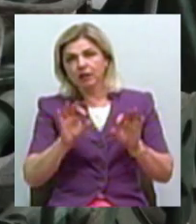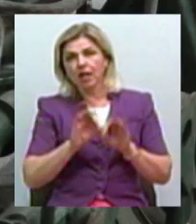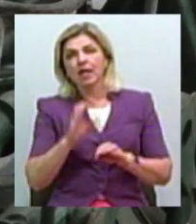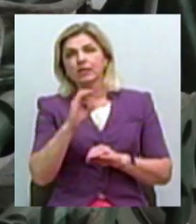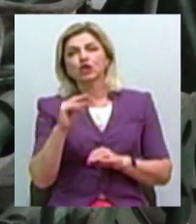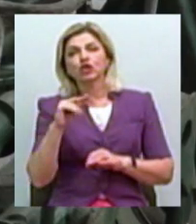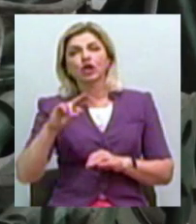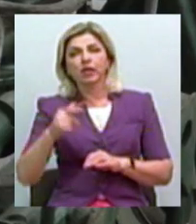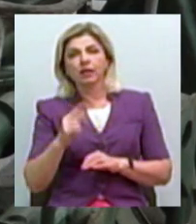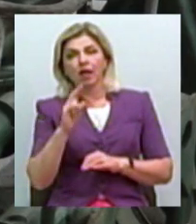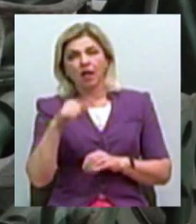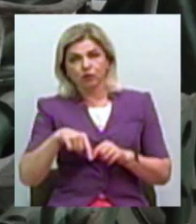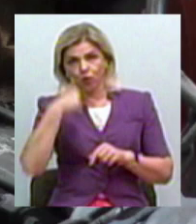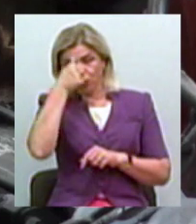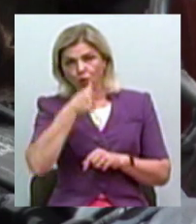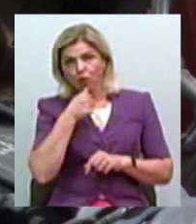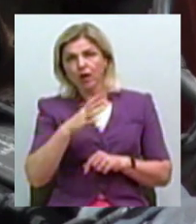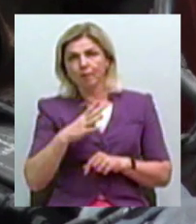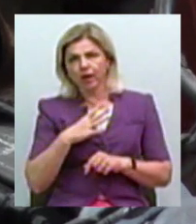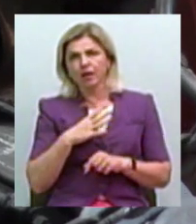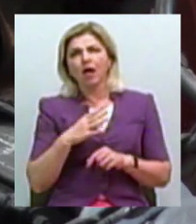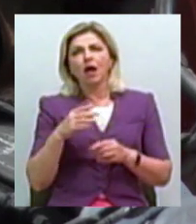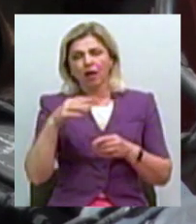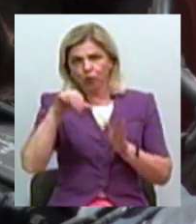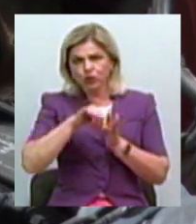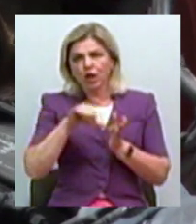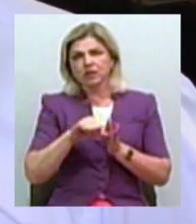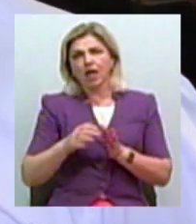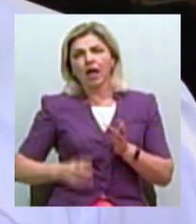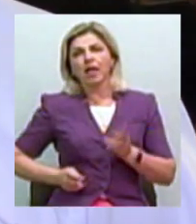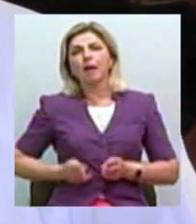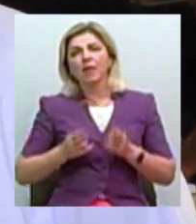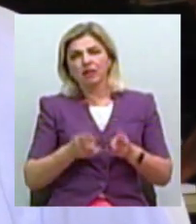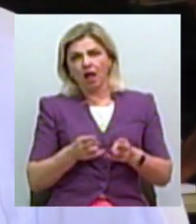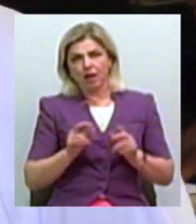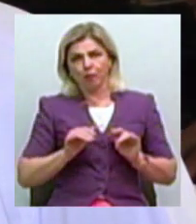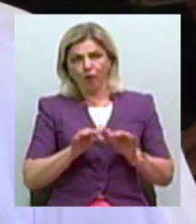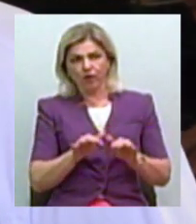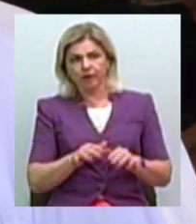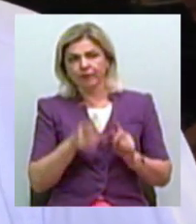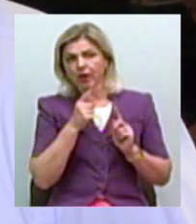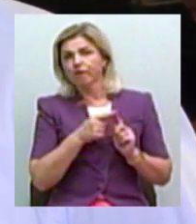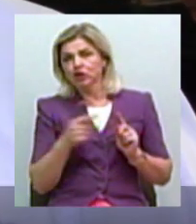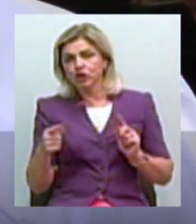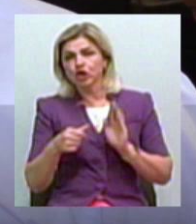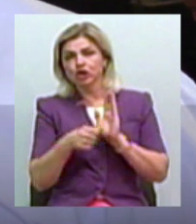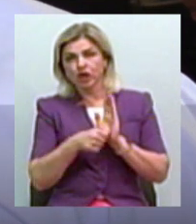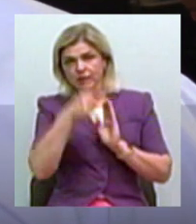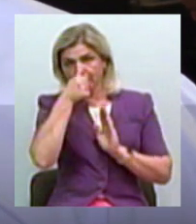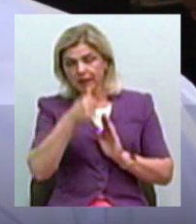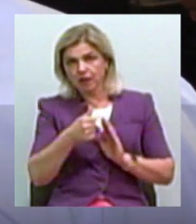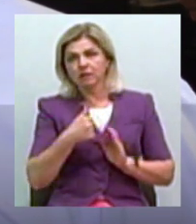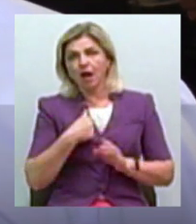Миколаївський бронетанковий завод став фігурантом кримінальних проваджень. На протязі 6 місяців, я прийняв посаду,